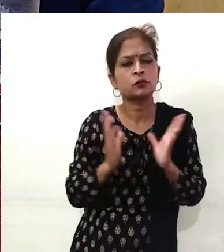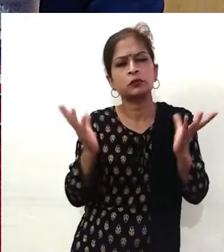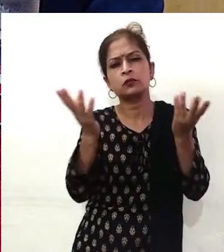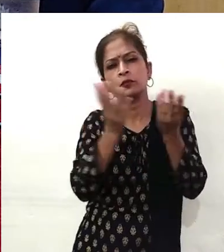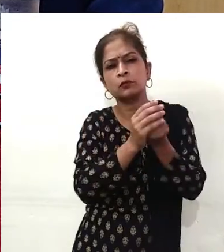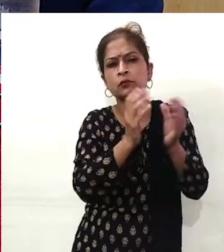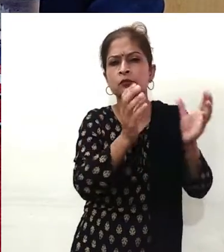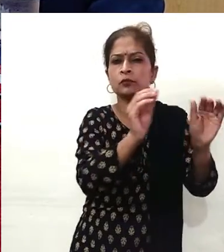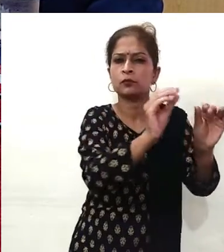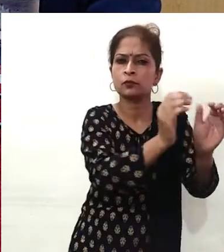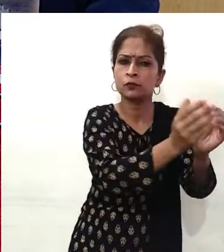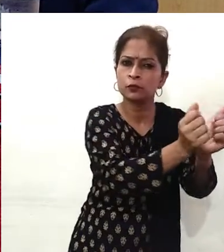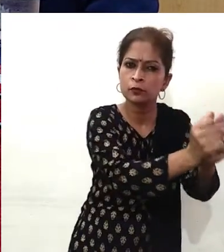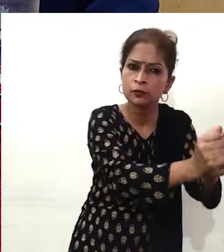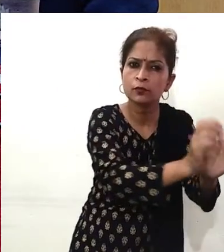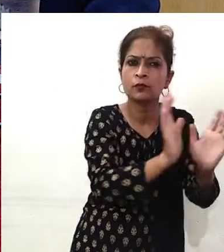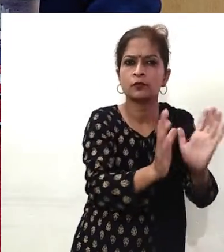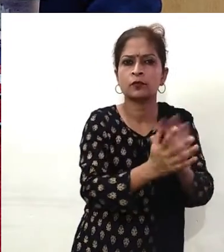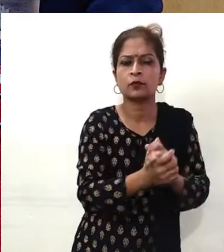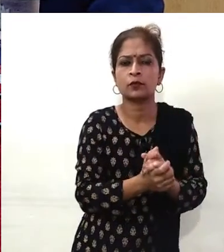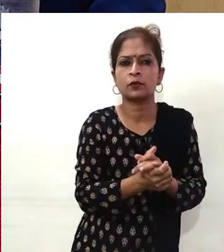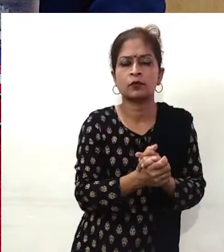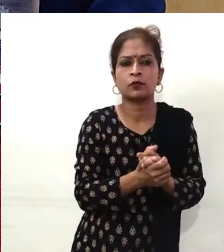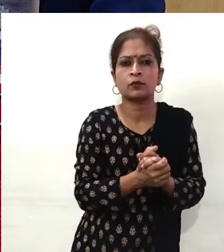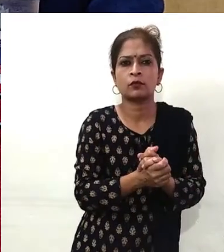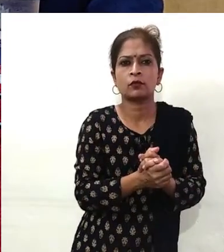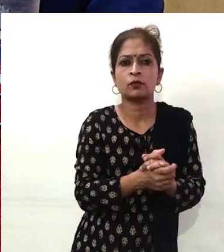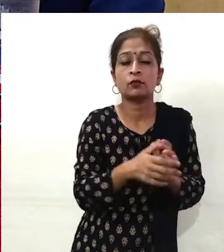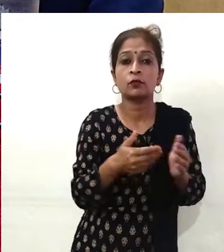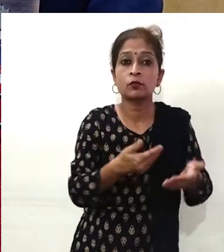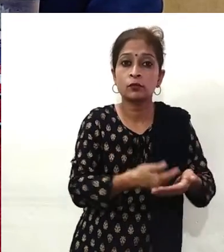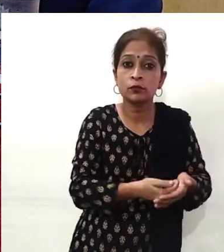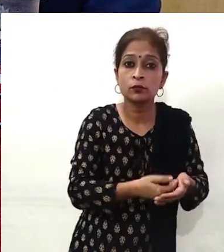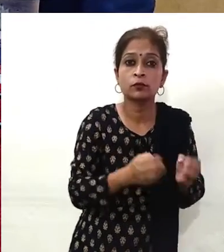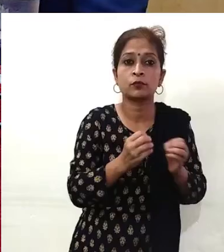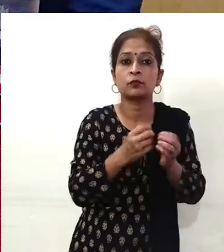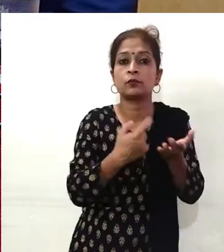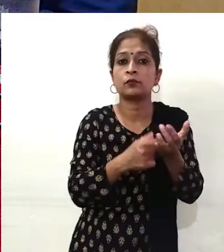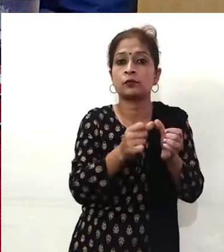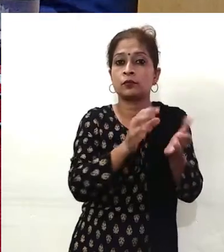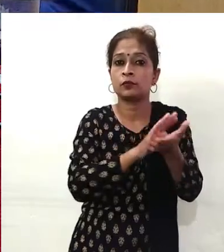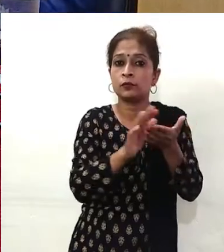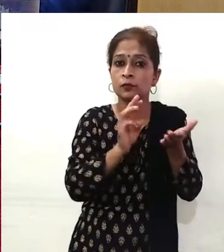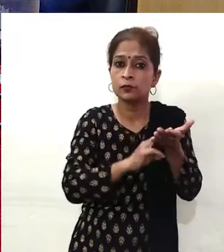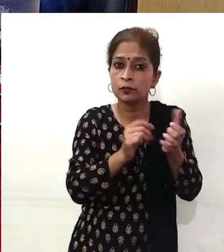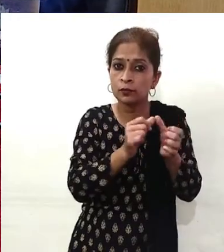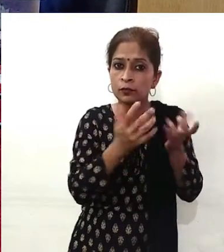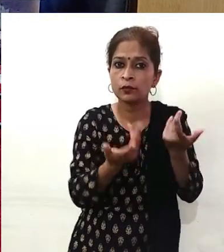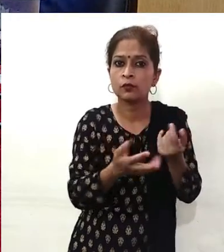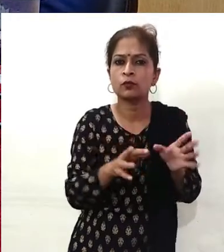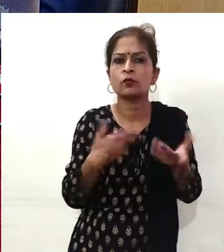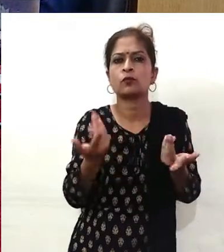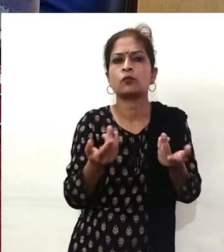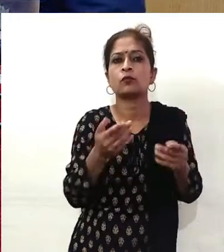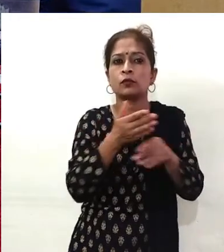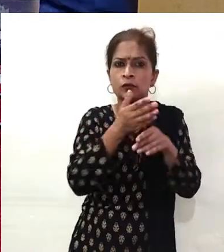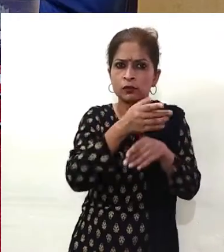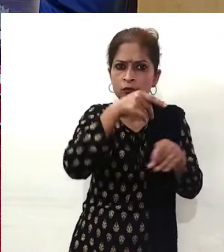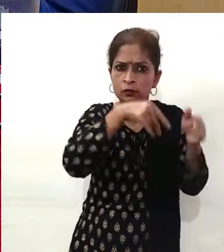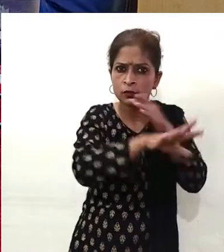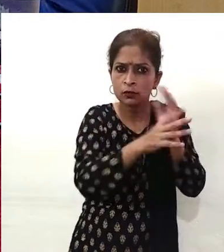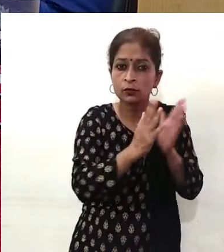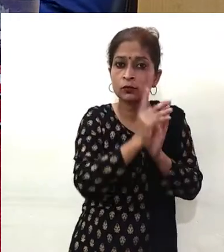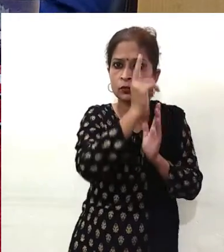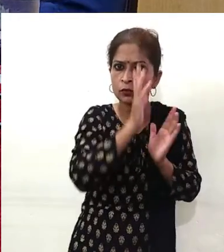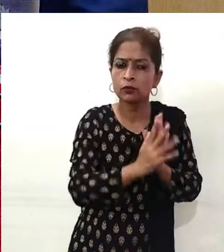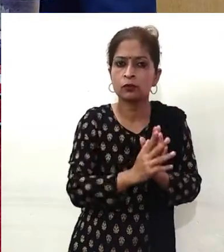हैं जी। स्वजन परिवृतम, अपने लोगों के पास हैं। ब्रह्म दारु स्मराम्यहम, ये दारू या ये लकड़ी जिसमें कि ब्रह्म है